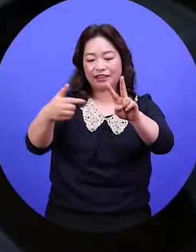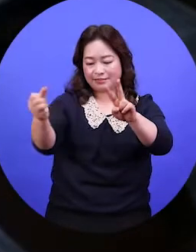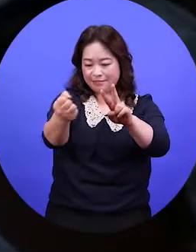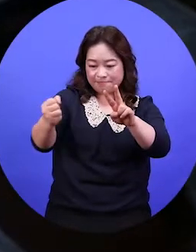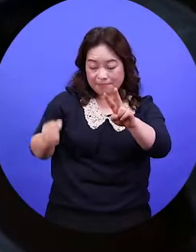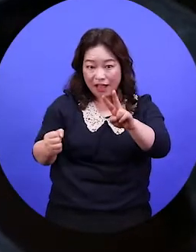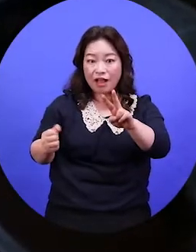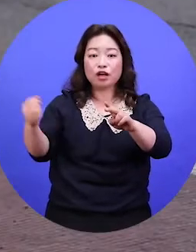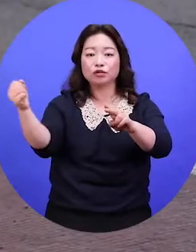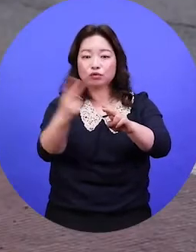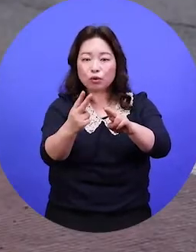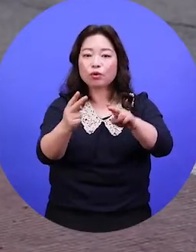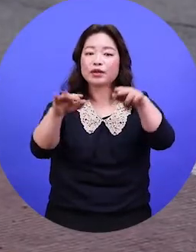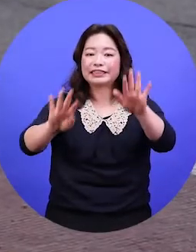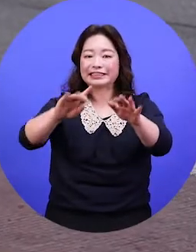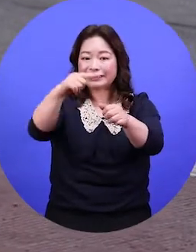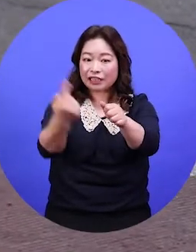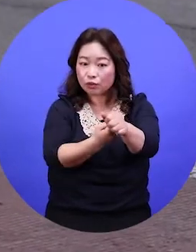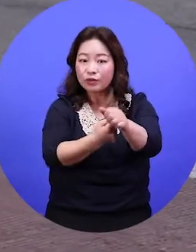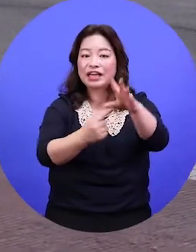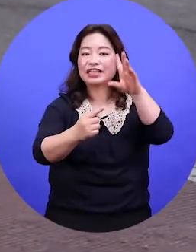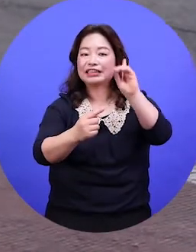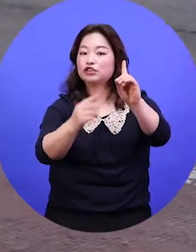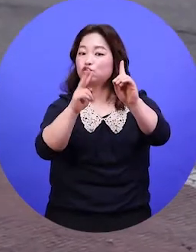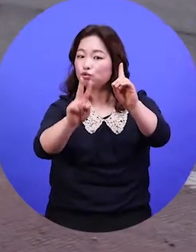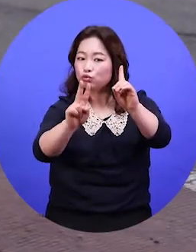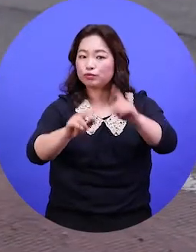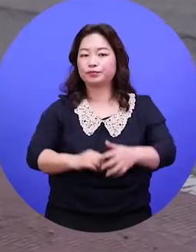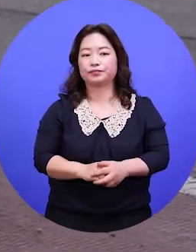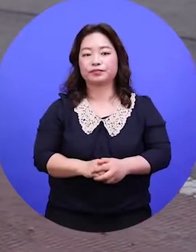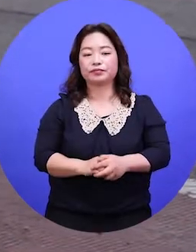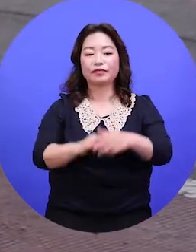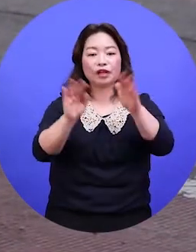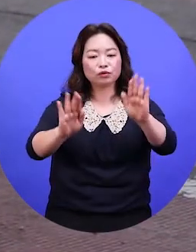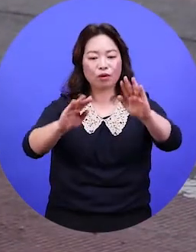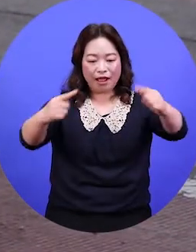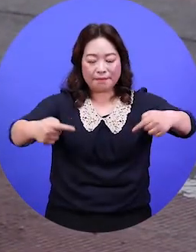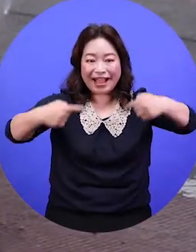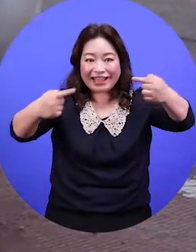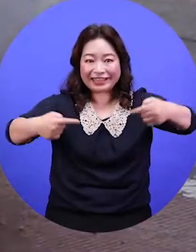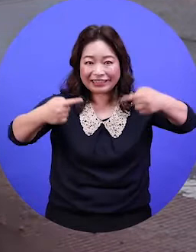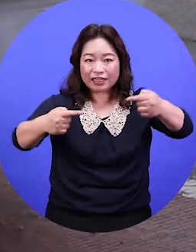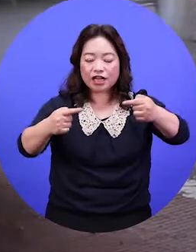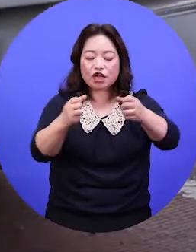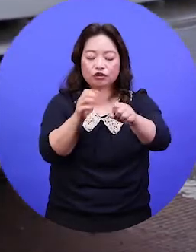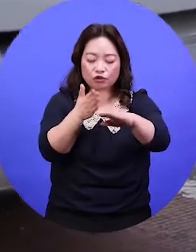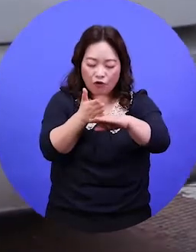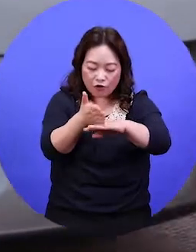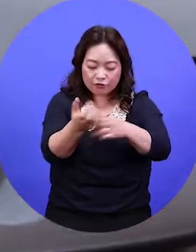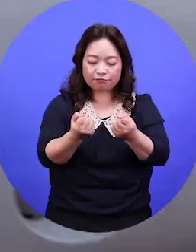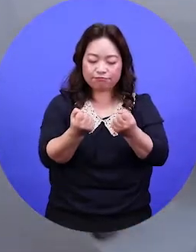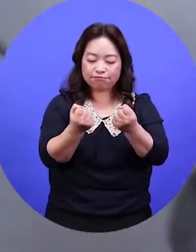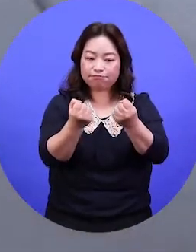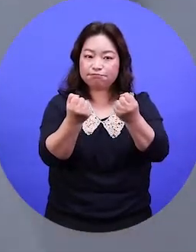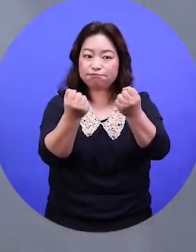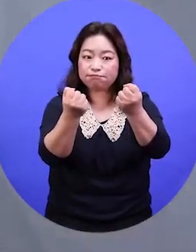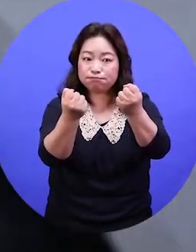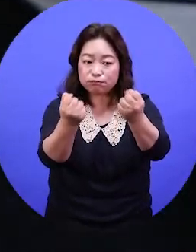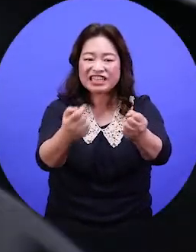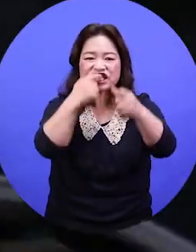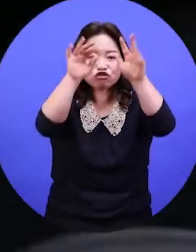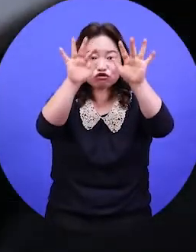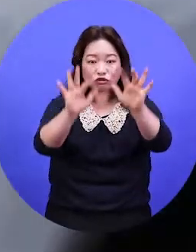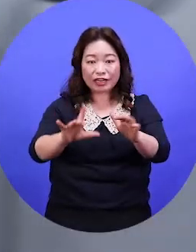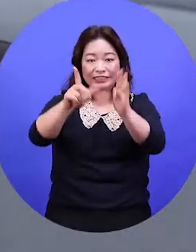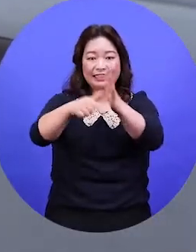출발하기, 오토 차량은 D2 저속 기어로 출발, 앞바퀴 직진 상태로 천천히 출발하기 등 대설